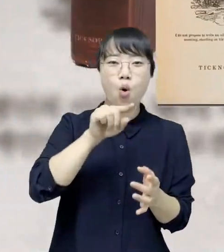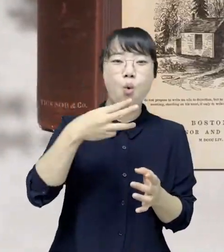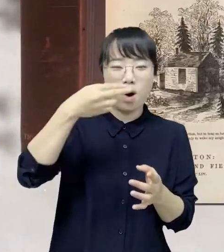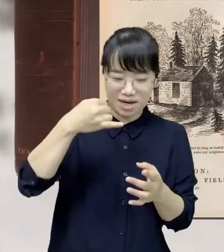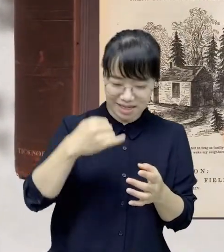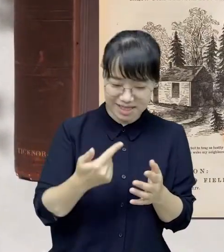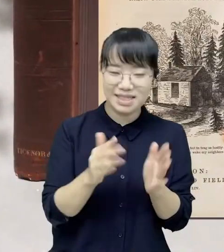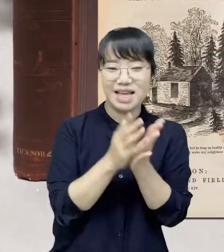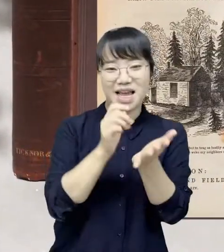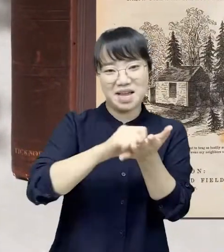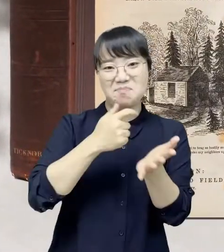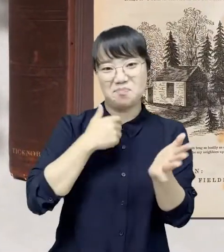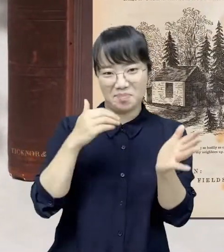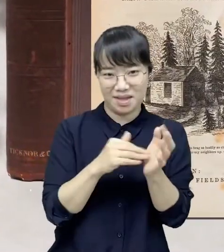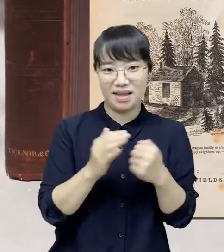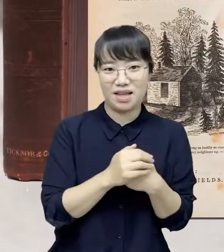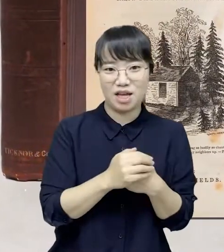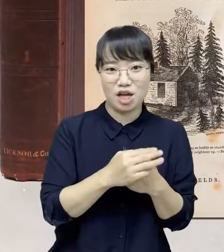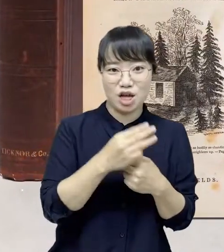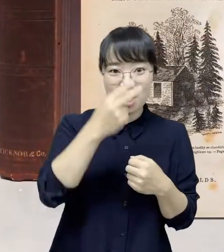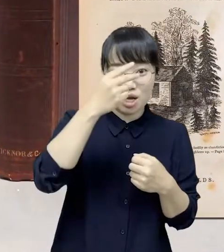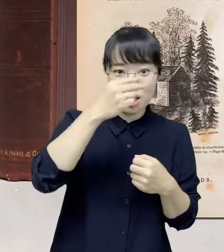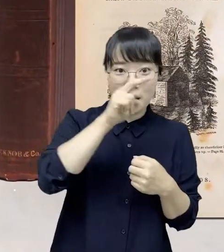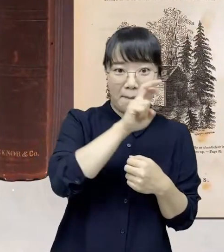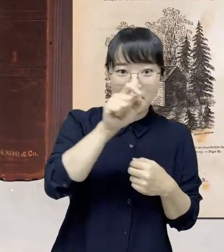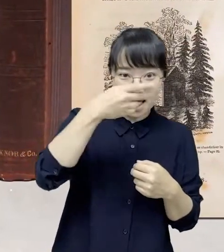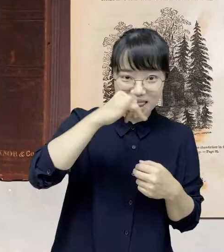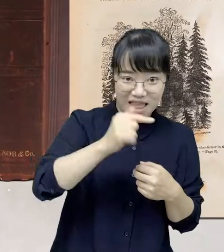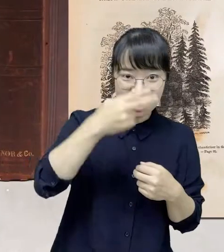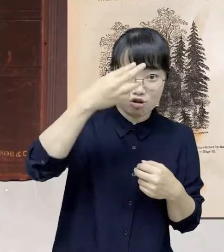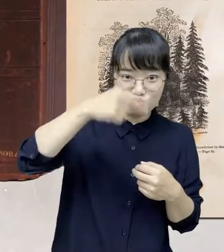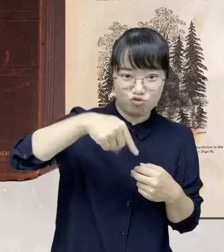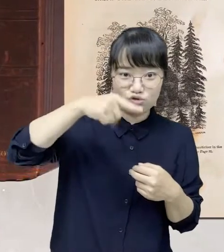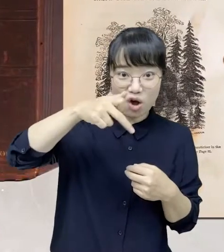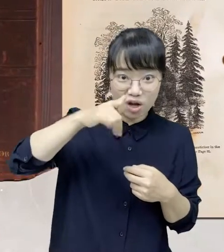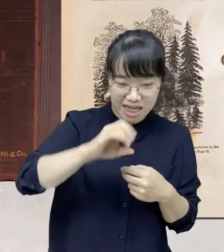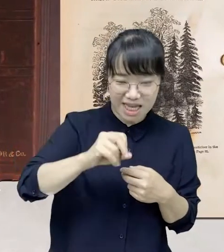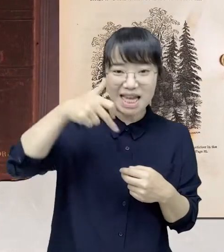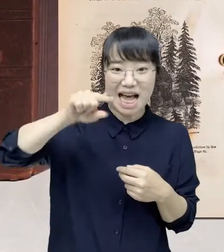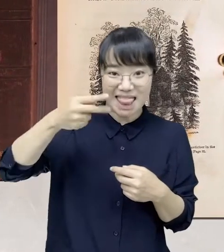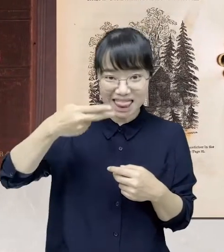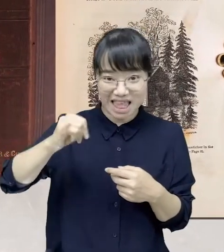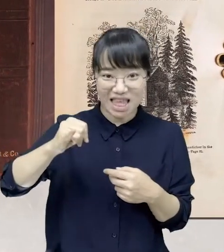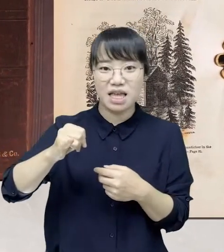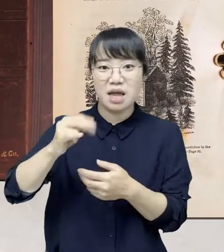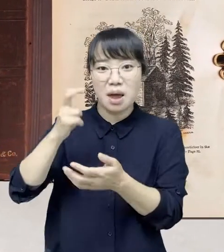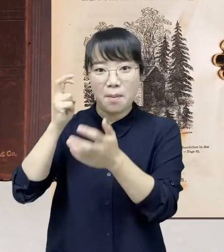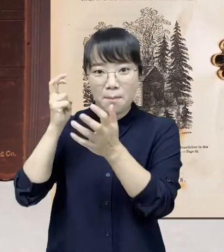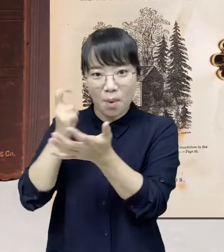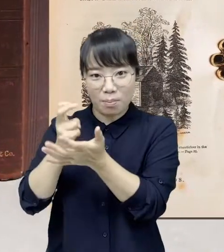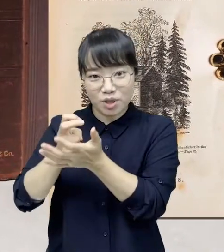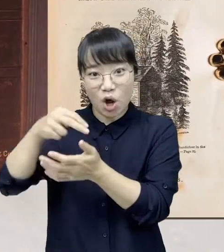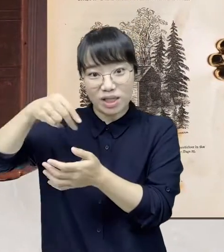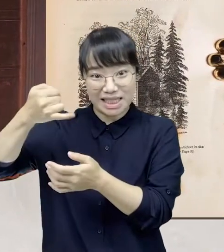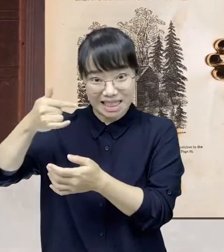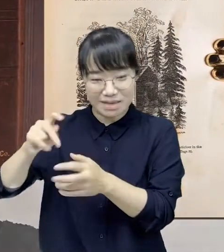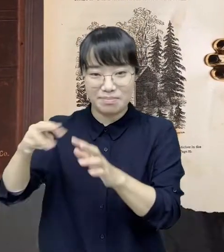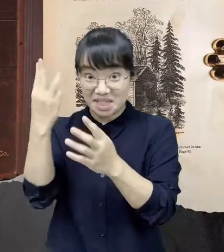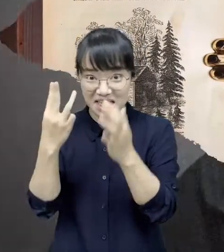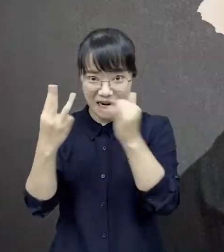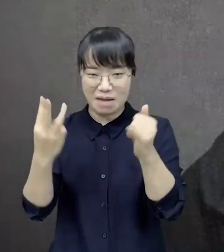저자이다. 마틴 루서킨, 간디, 법정 스님, 세 위인이 모두 인생의 책으로 꼽은 작품이 바로 이